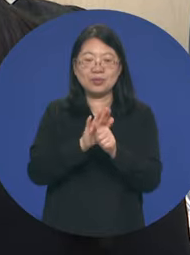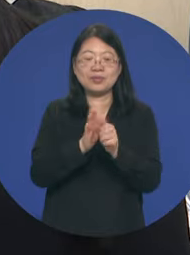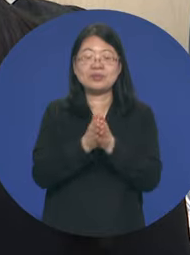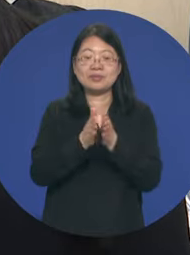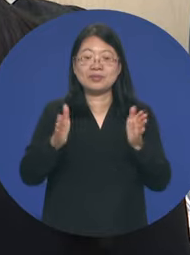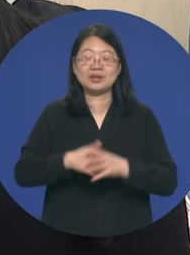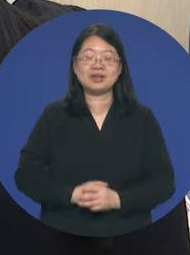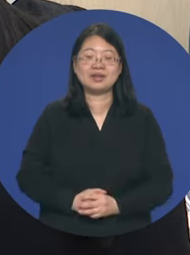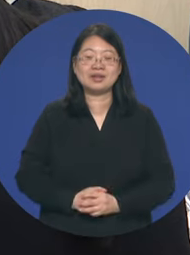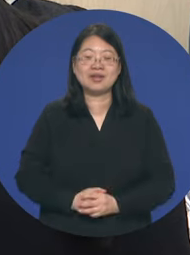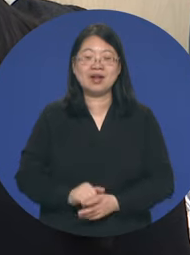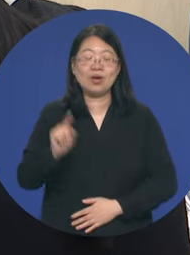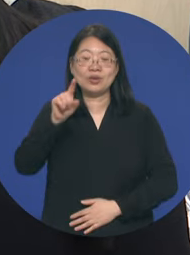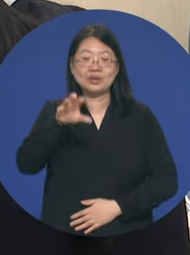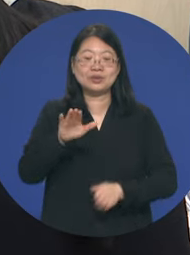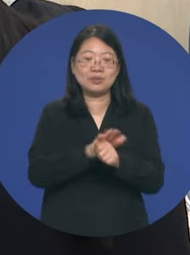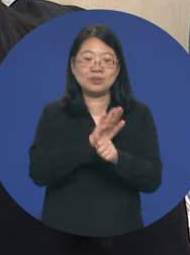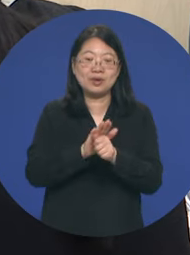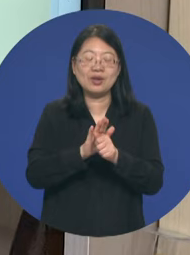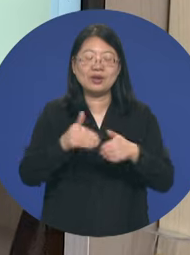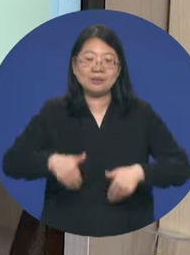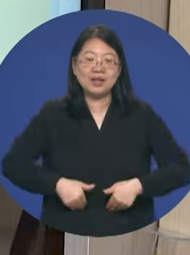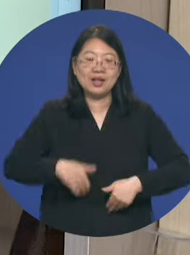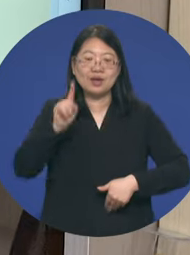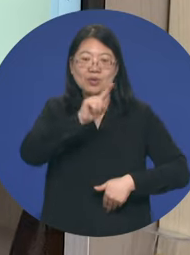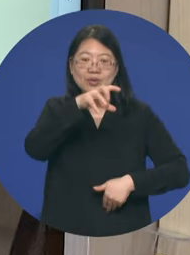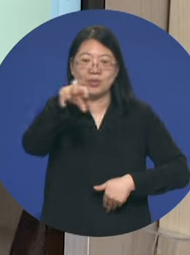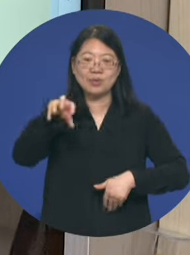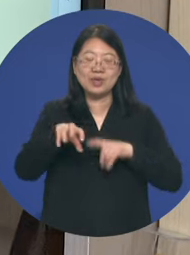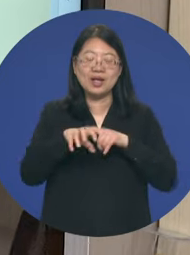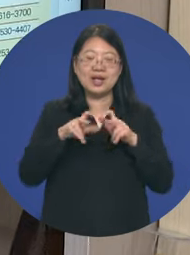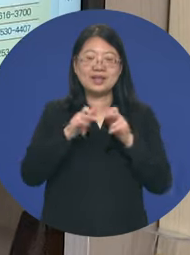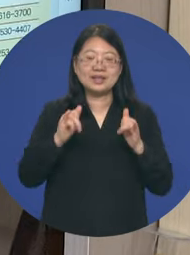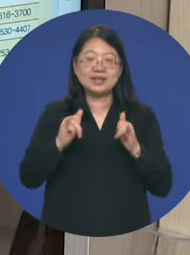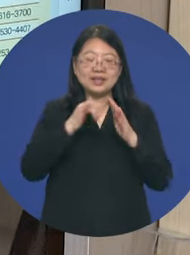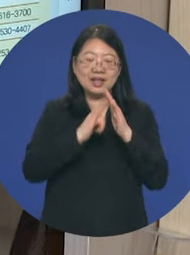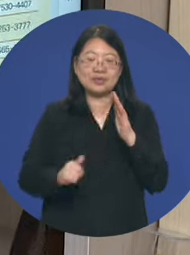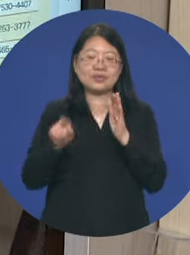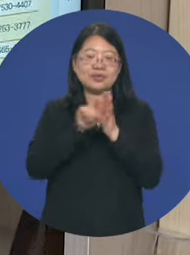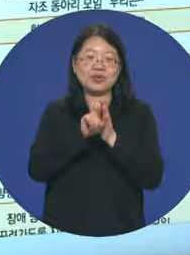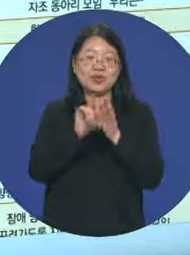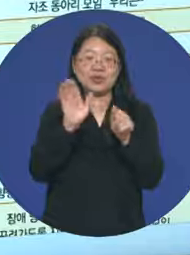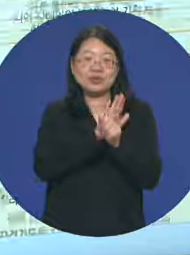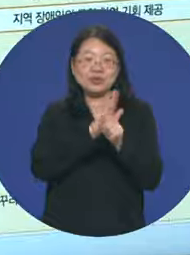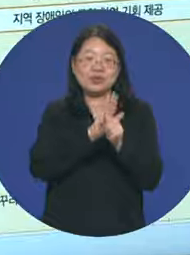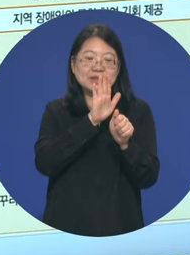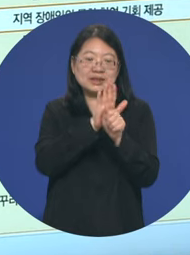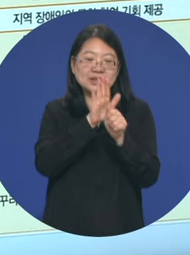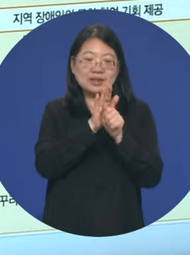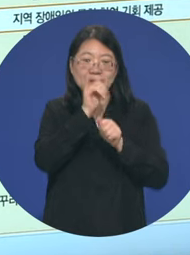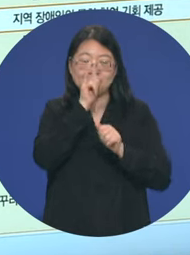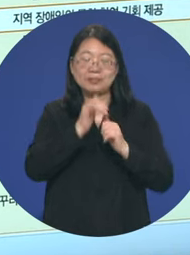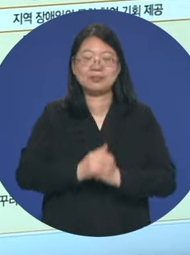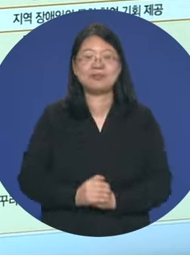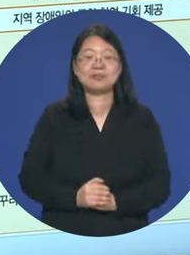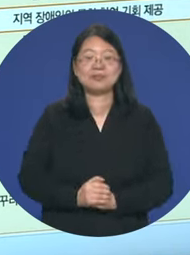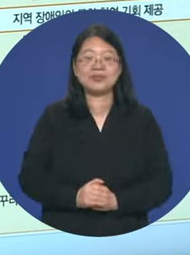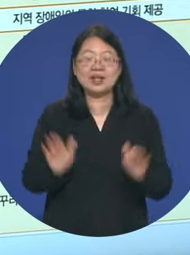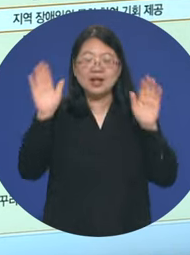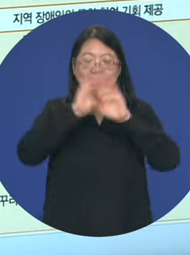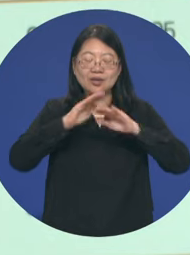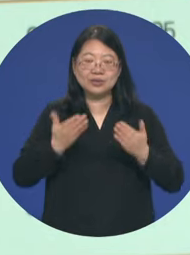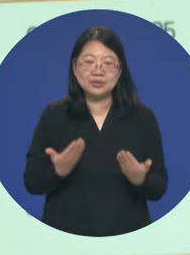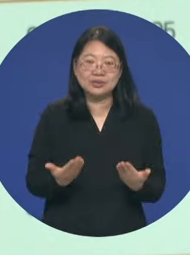있습니다. 어디나 돌봄은 돌봄이 필요한 곳 어디나 장애인과 그 가족을 위해 돌봄을 지원하는 겁니다.